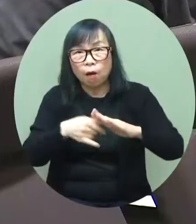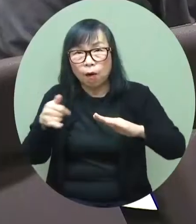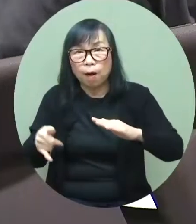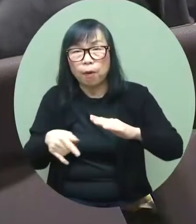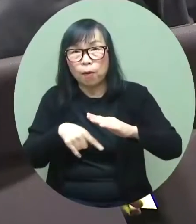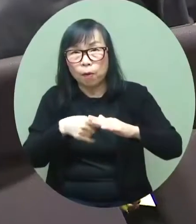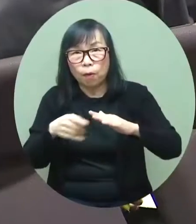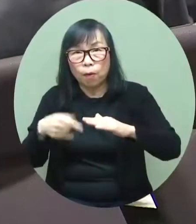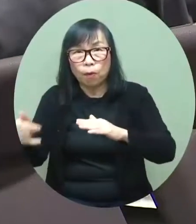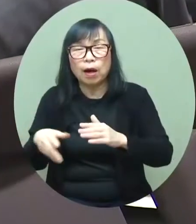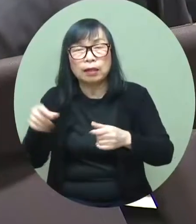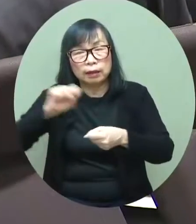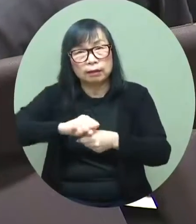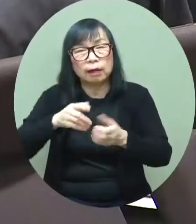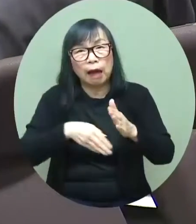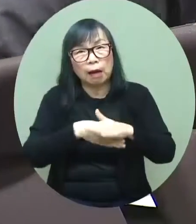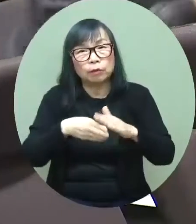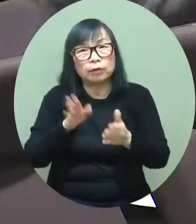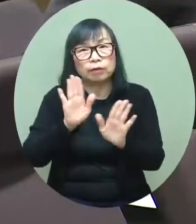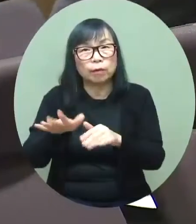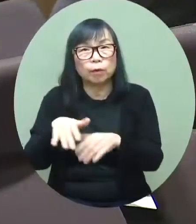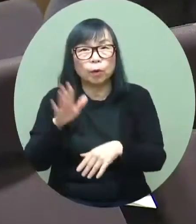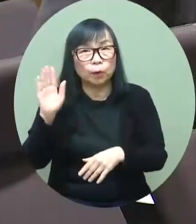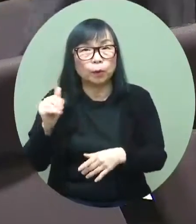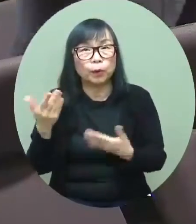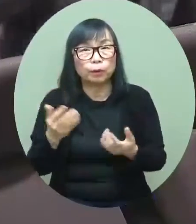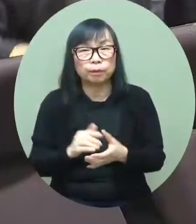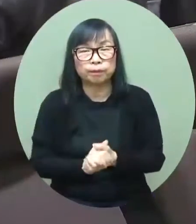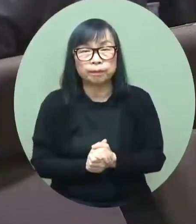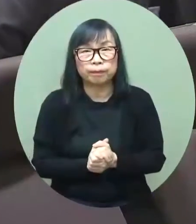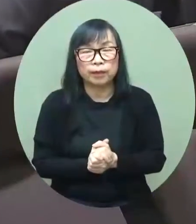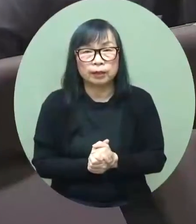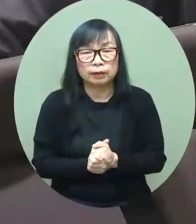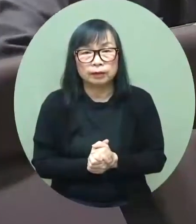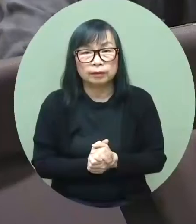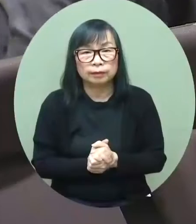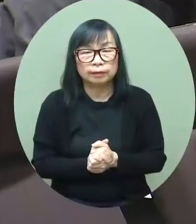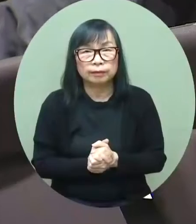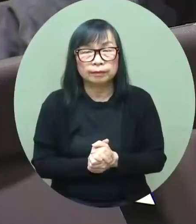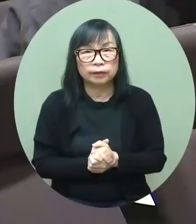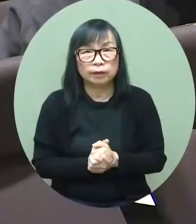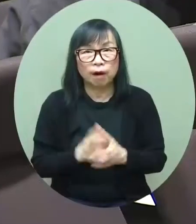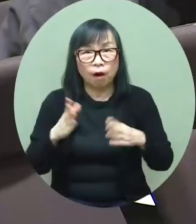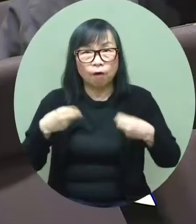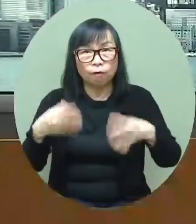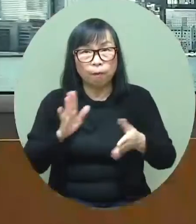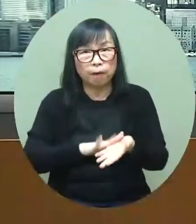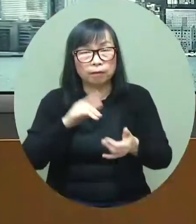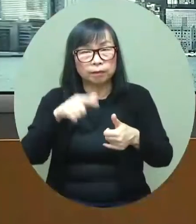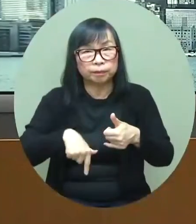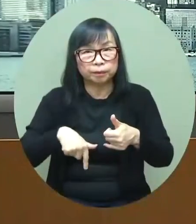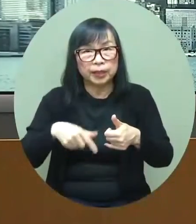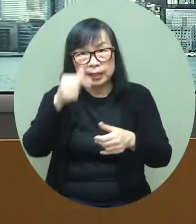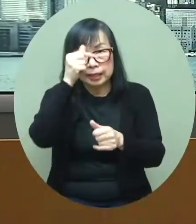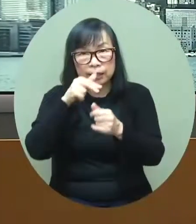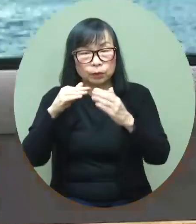方案，增加門診服務等等咧。係唔該。 係睇到係嗰個康復病人嗰度咧，其實醫